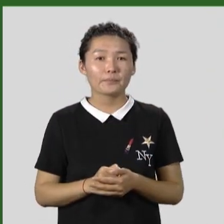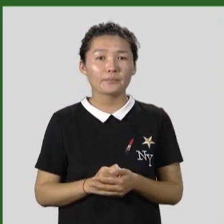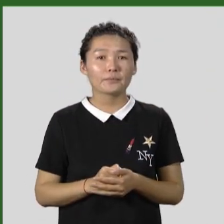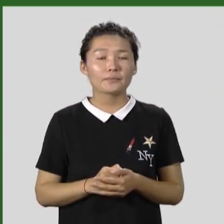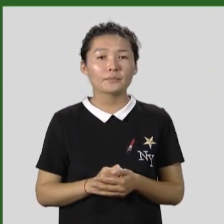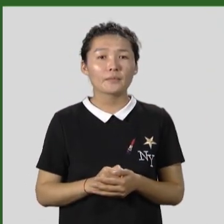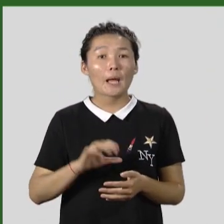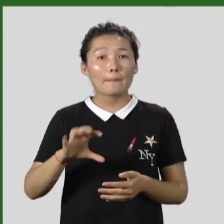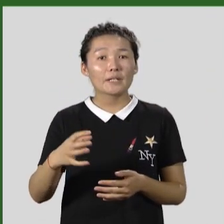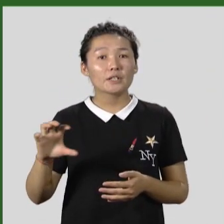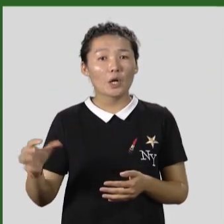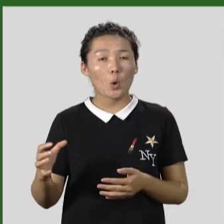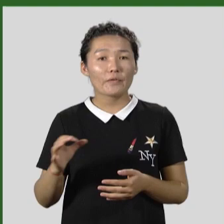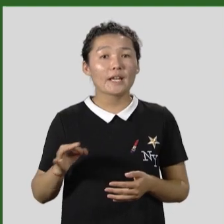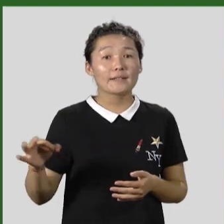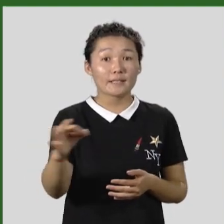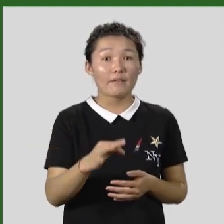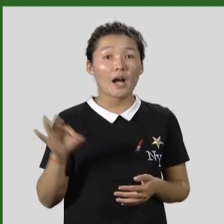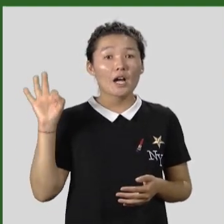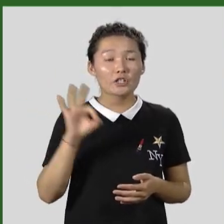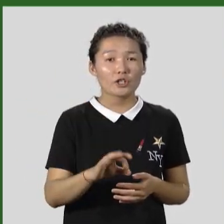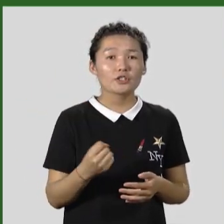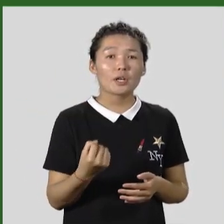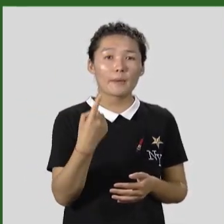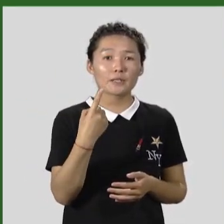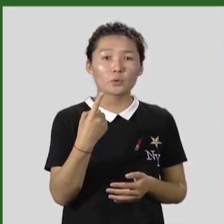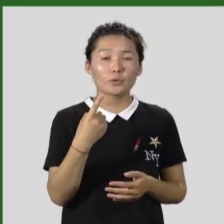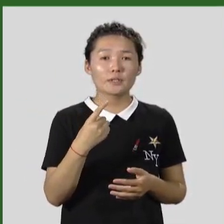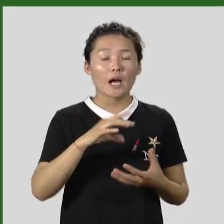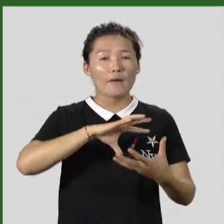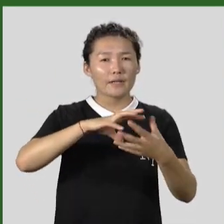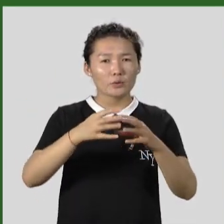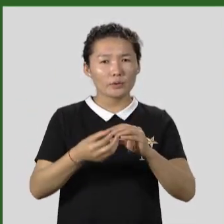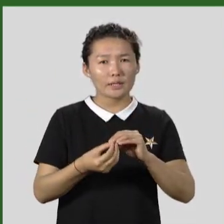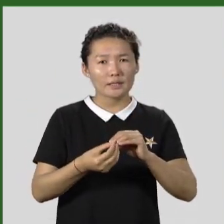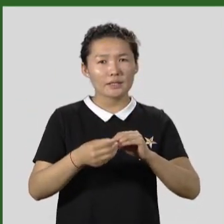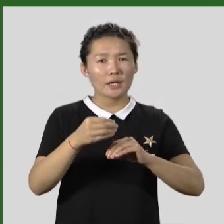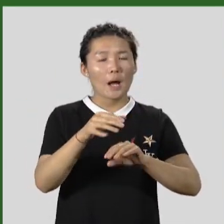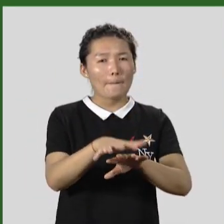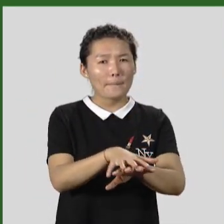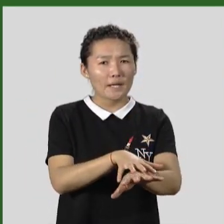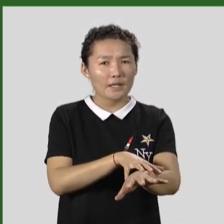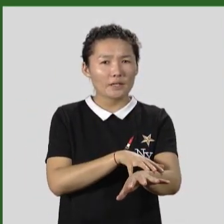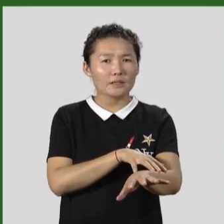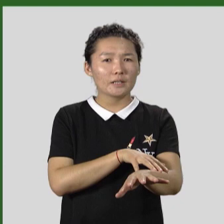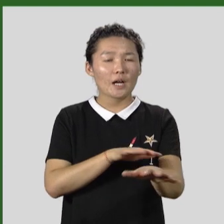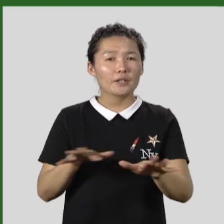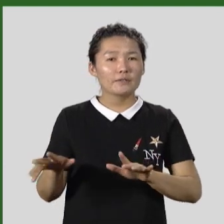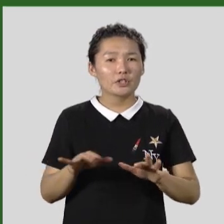Материковые острова чаще всего образуются в результате медленных движений земной